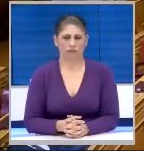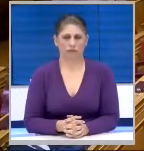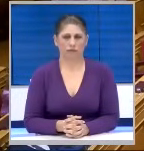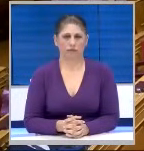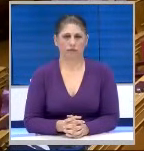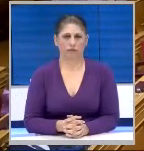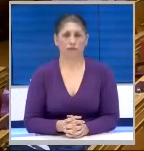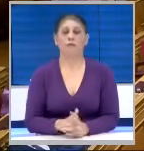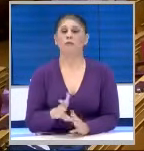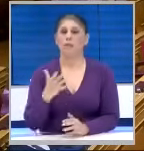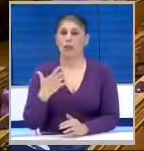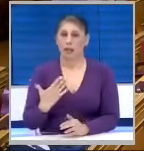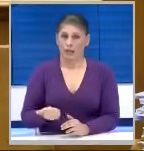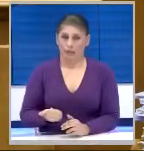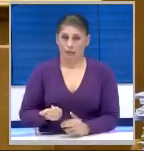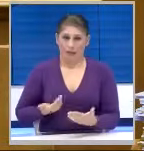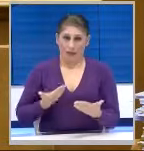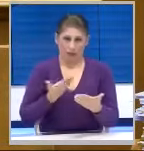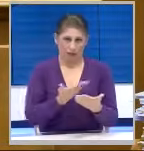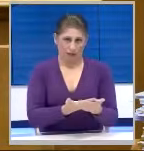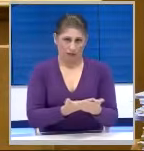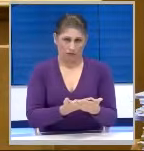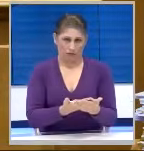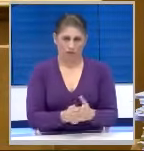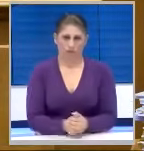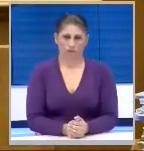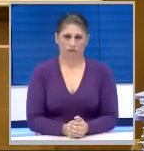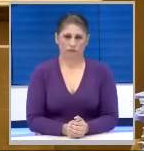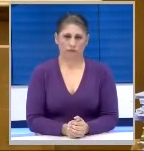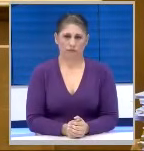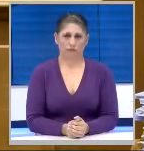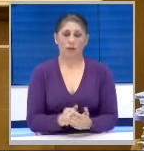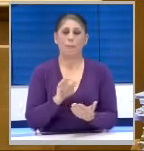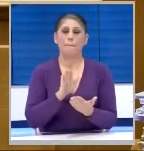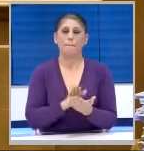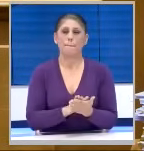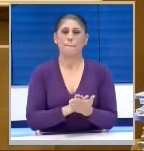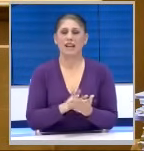υπάρχει μία κατάθεση είναι του μάρτυρα